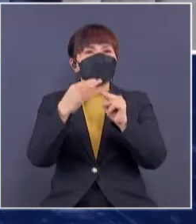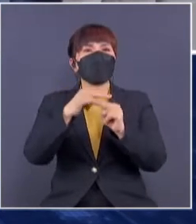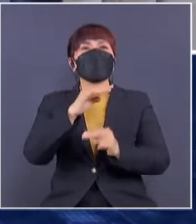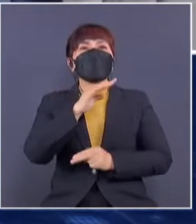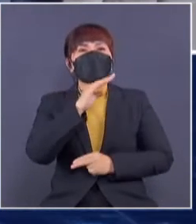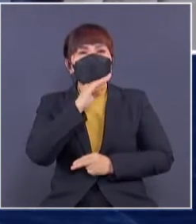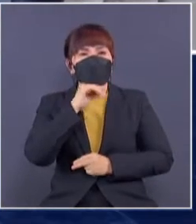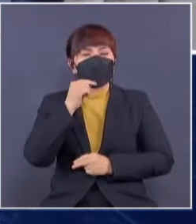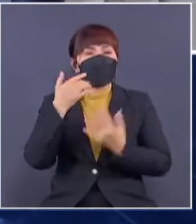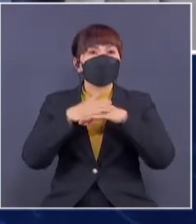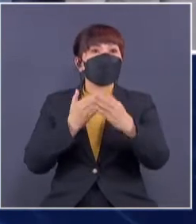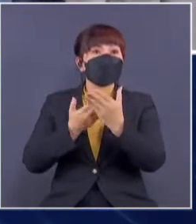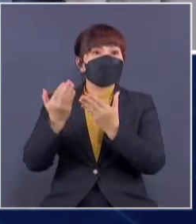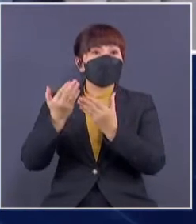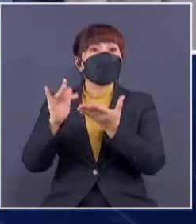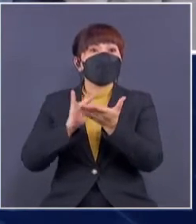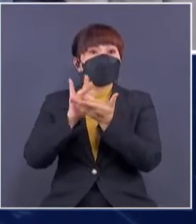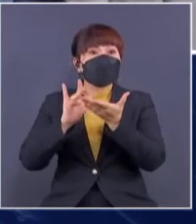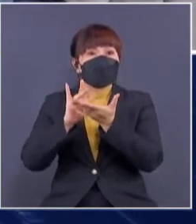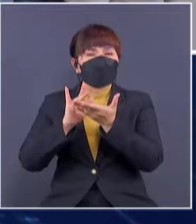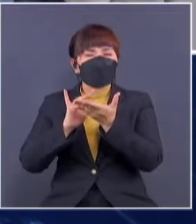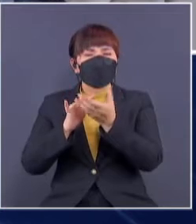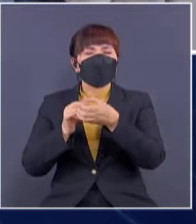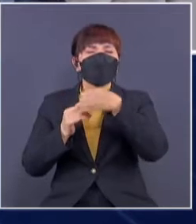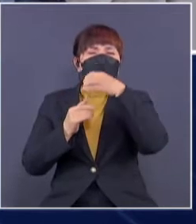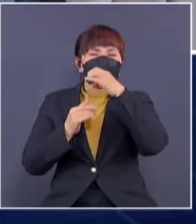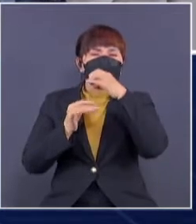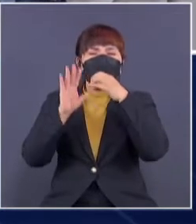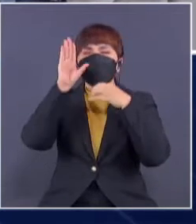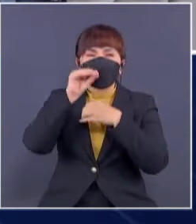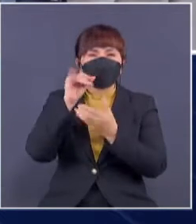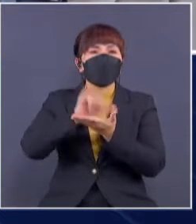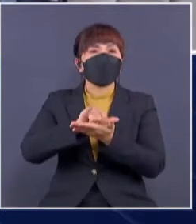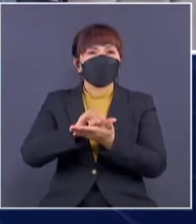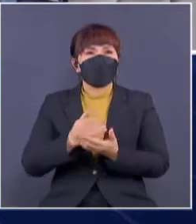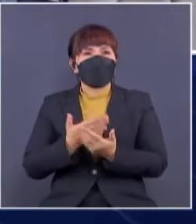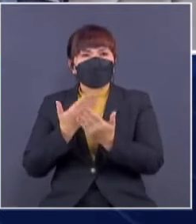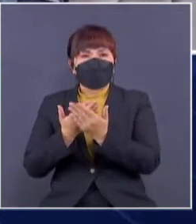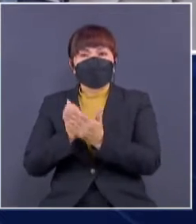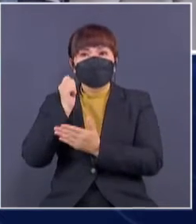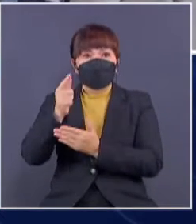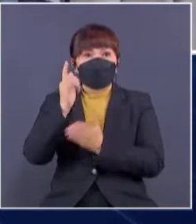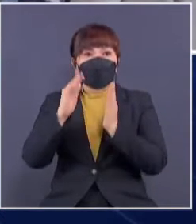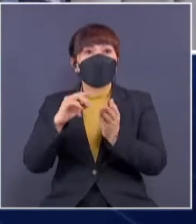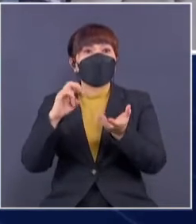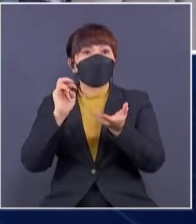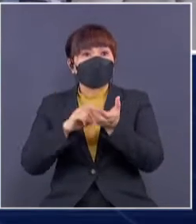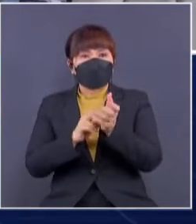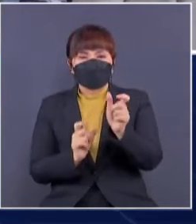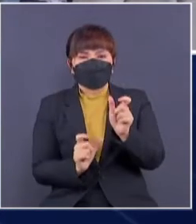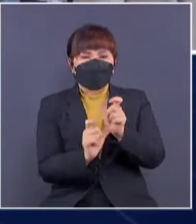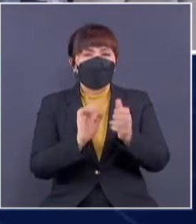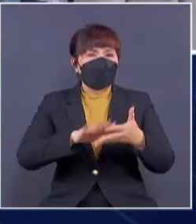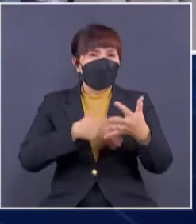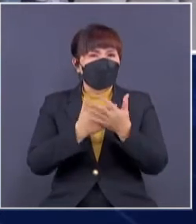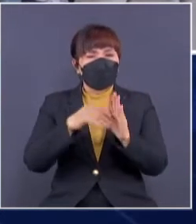ติดต่อสั่งซื้อยาสลบแล้วก็ติดต่อจ้างผู้ค้ำประกันการทำงานด้วยคือติดต่อทุกอย่างเอาไว้วาง